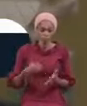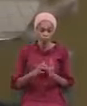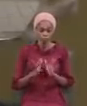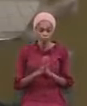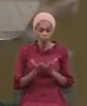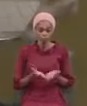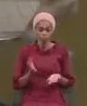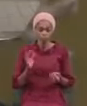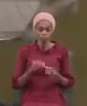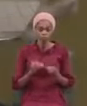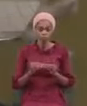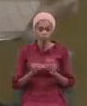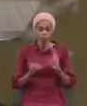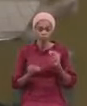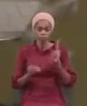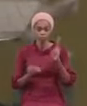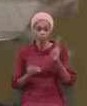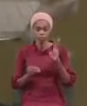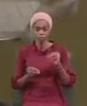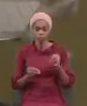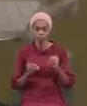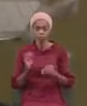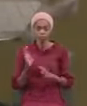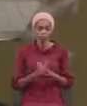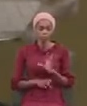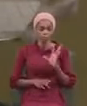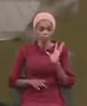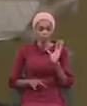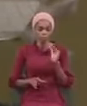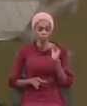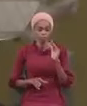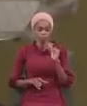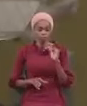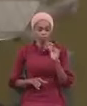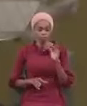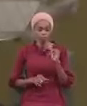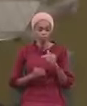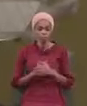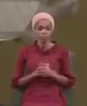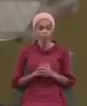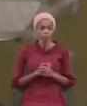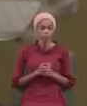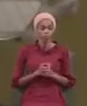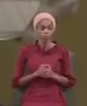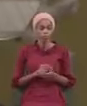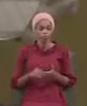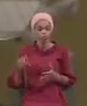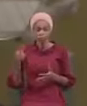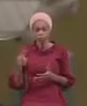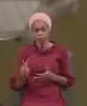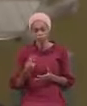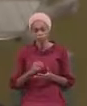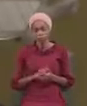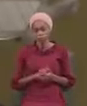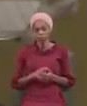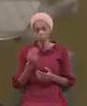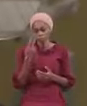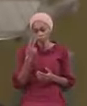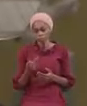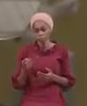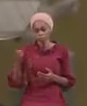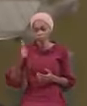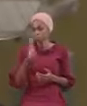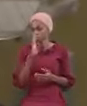offrandes nombre chapitre 15 verset 2 nous voyons ici comment Dieu étant le Dieu fidèle d parle aux enfants